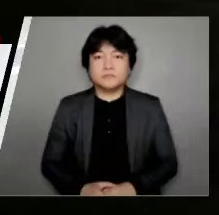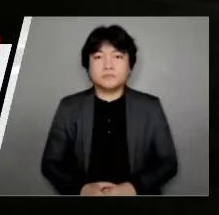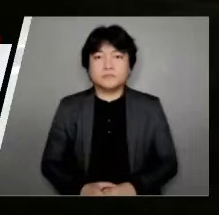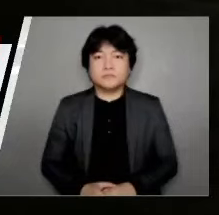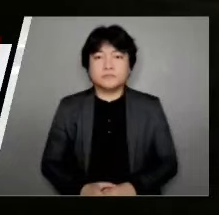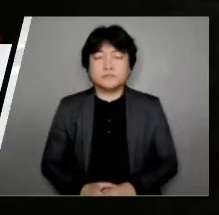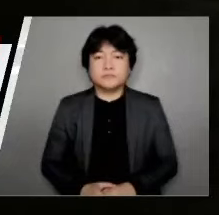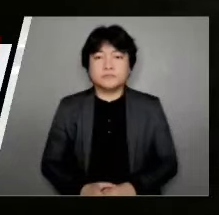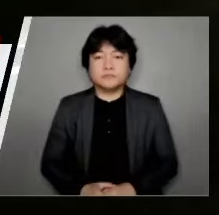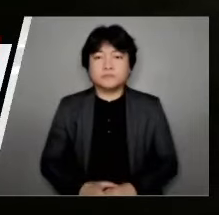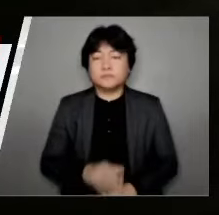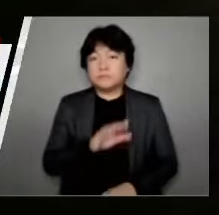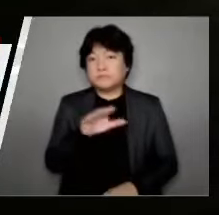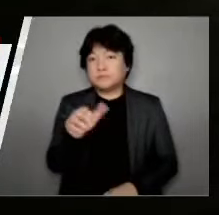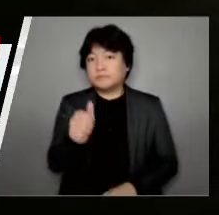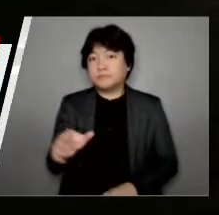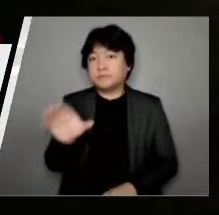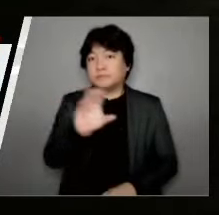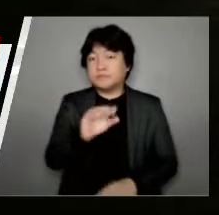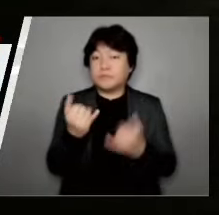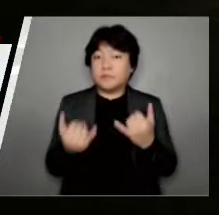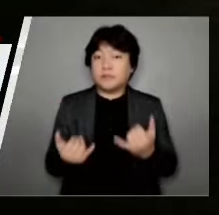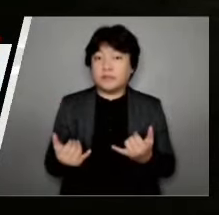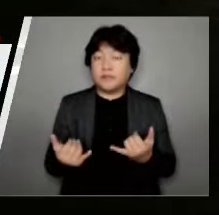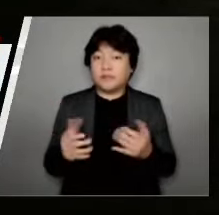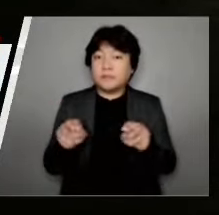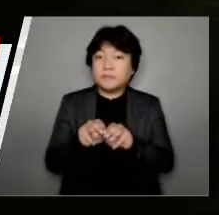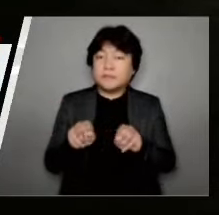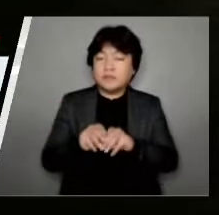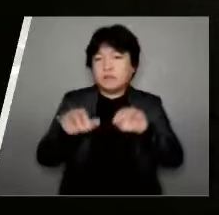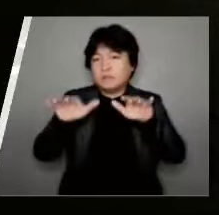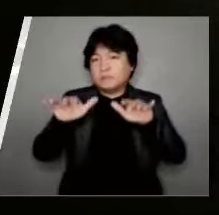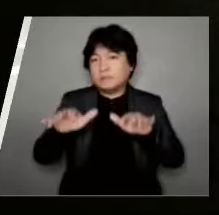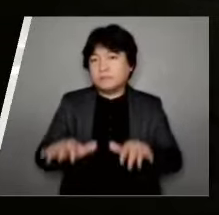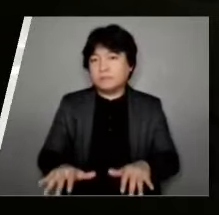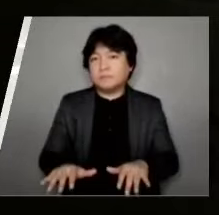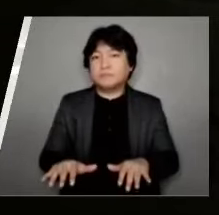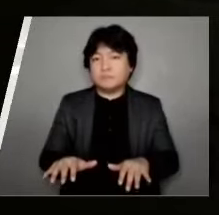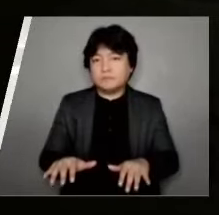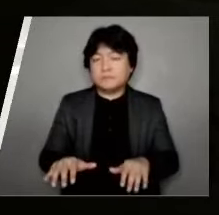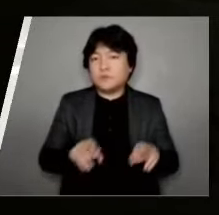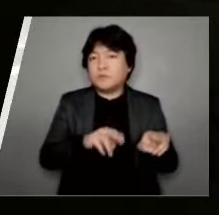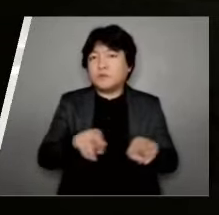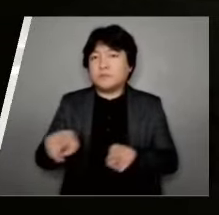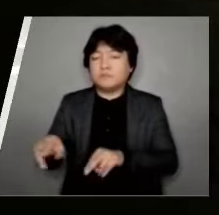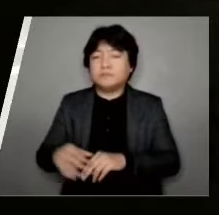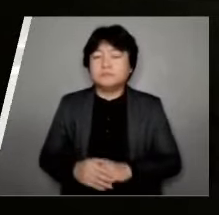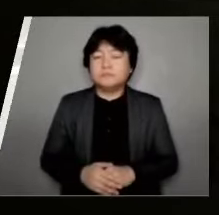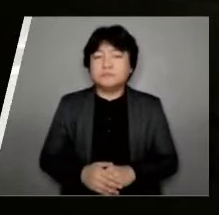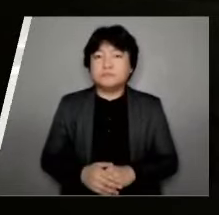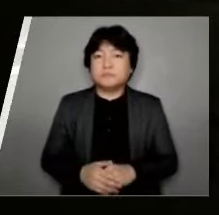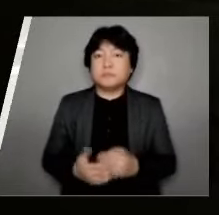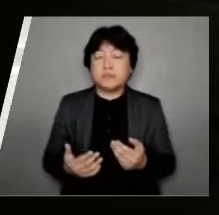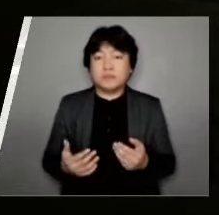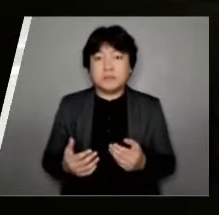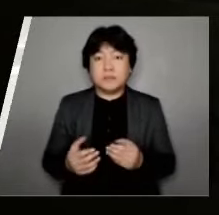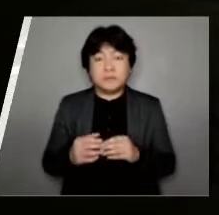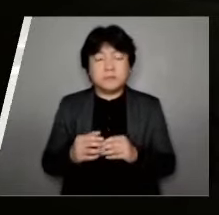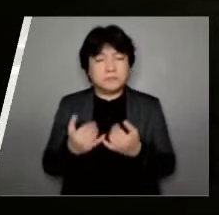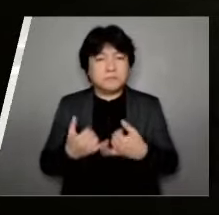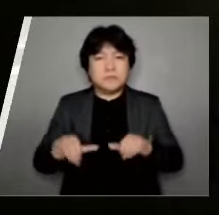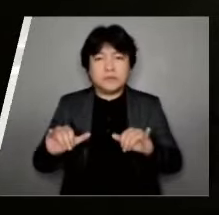Pia, good evening. Bumaba na nga ang level ng tubig dito sa Marikina River, bagamat nakataas pa rin ang ikatlong